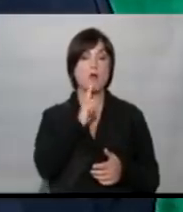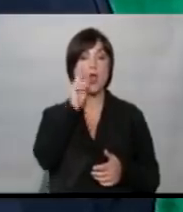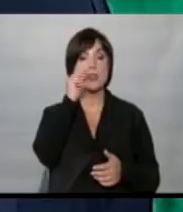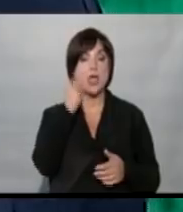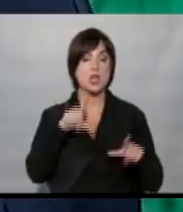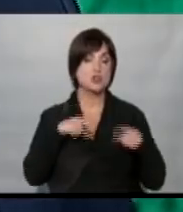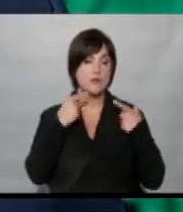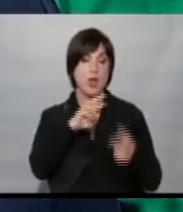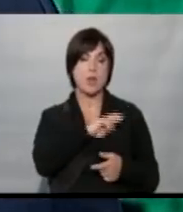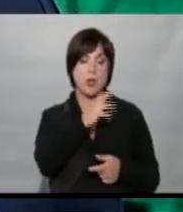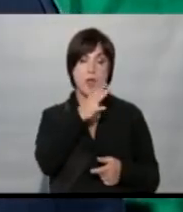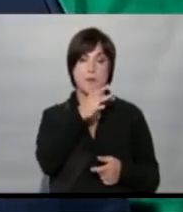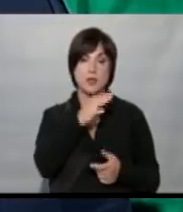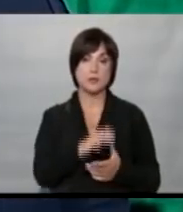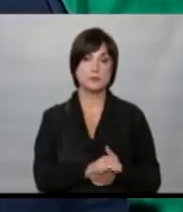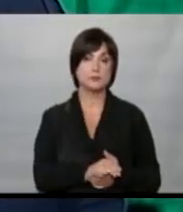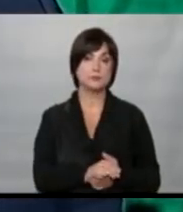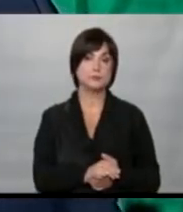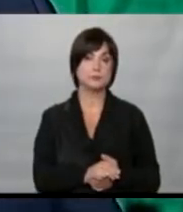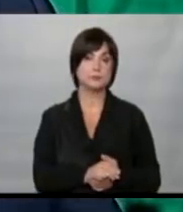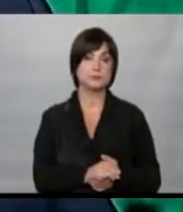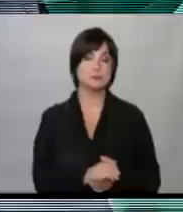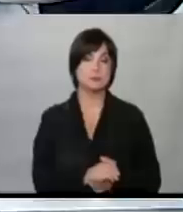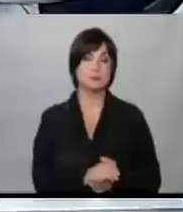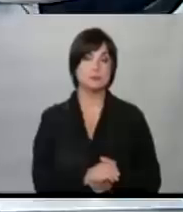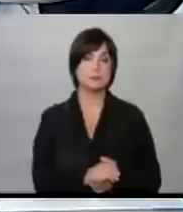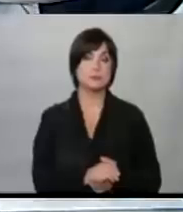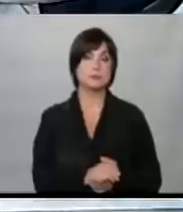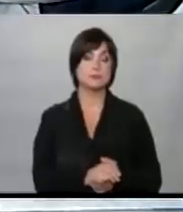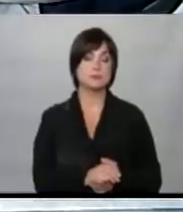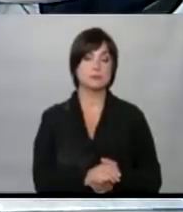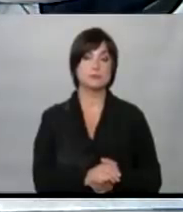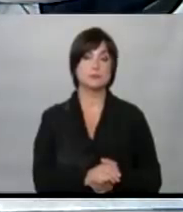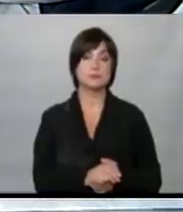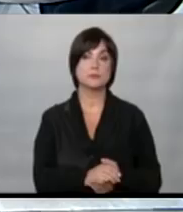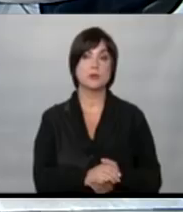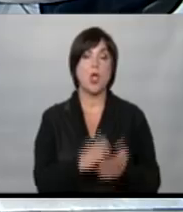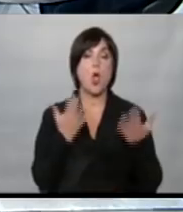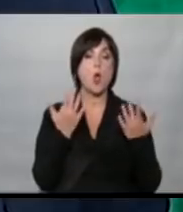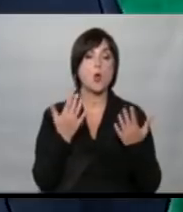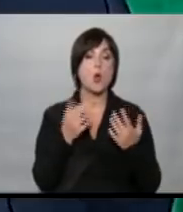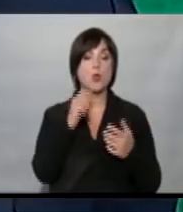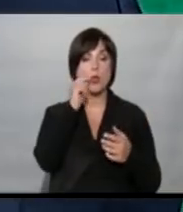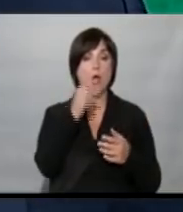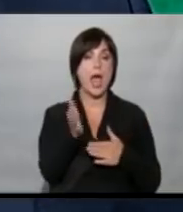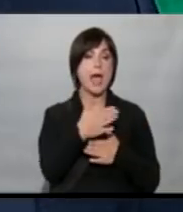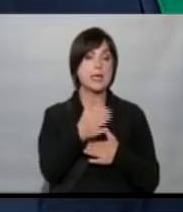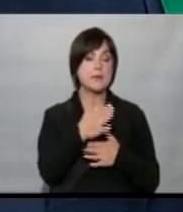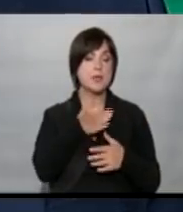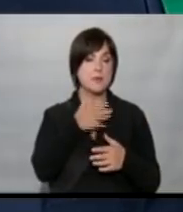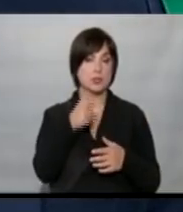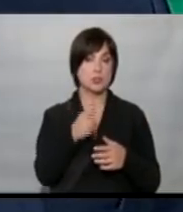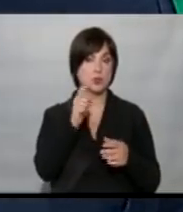народ живее во Република Македонија? Затоа не постои такви прашања воопшто. Таму знаете за што има? Колку видови на риби имате? Има